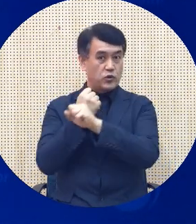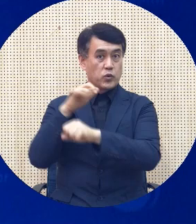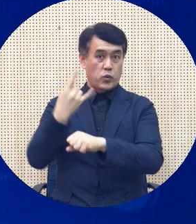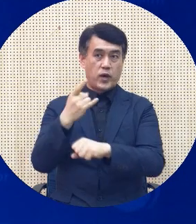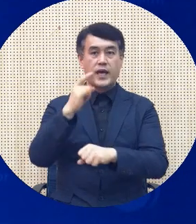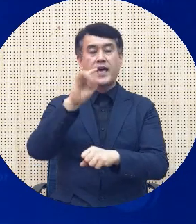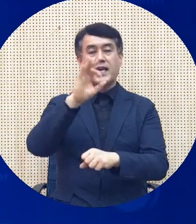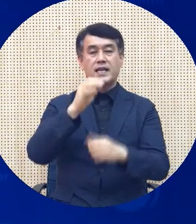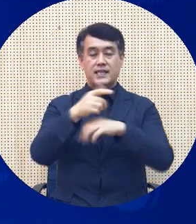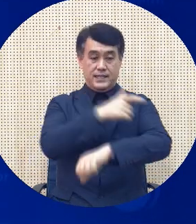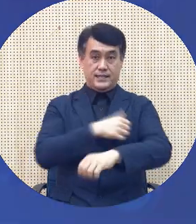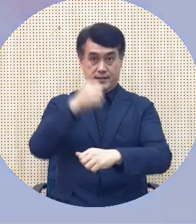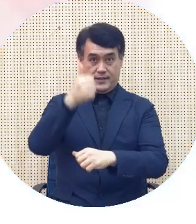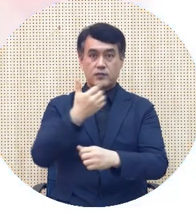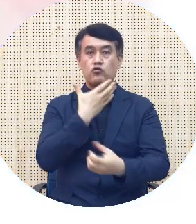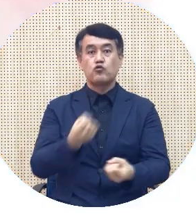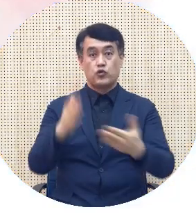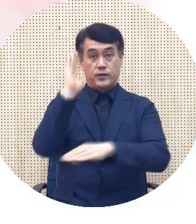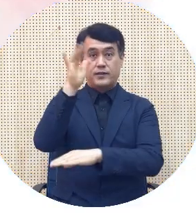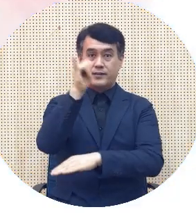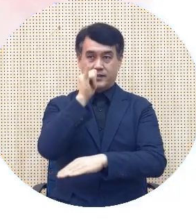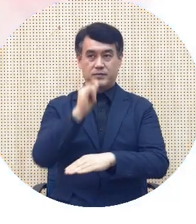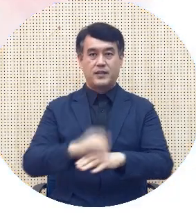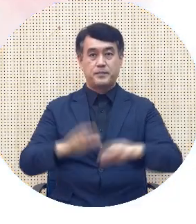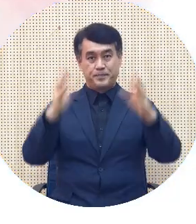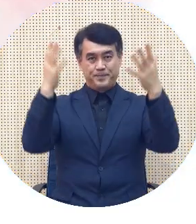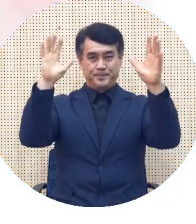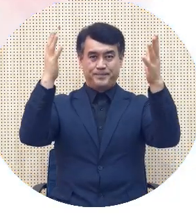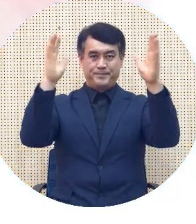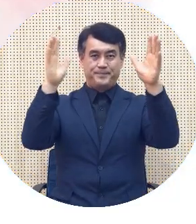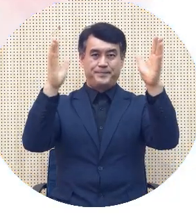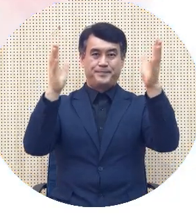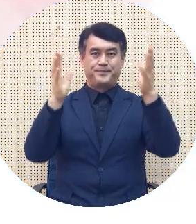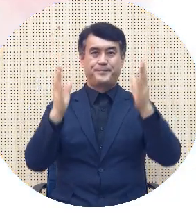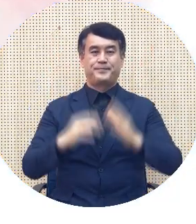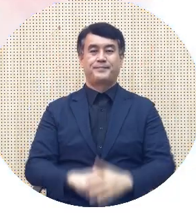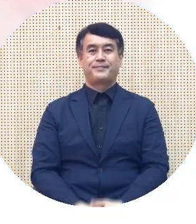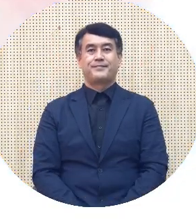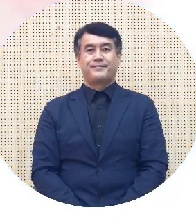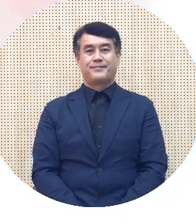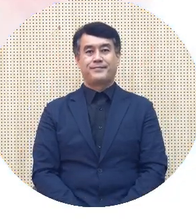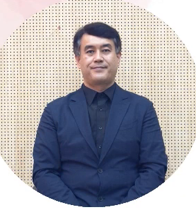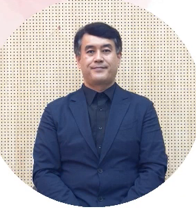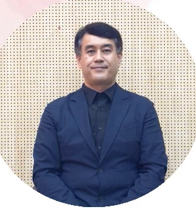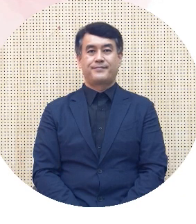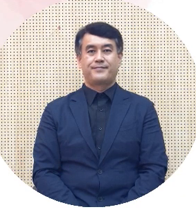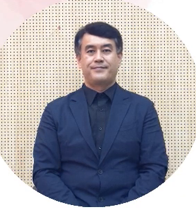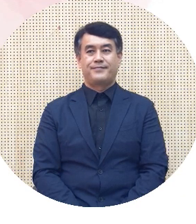이사장님의 축사가 있겠습니다. 우리 이사장님을 큰 박수로 환영해 주시기 바랍니다.